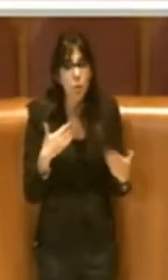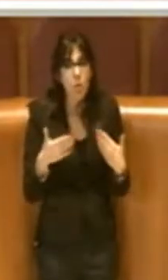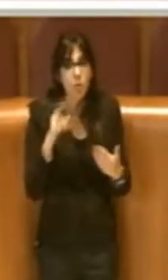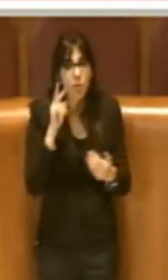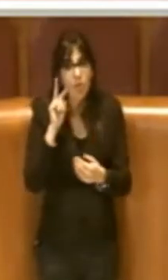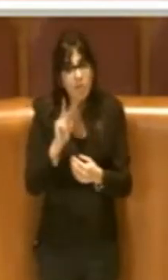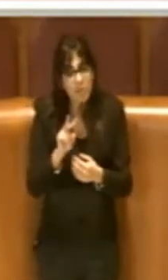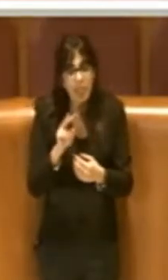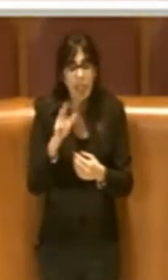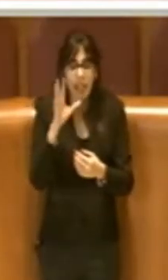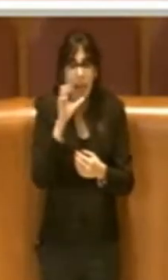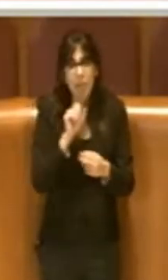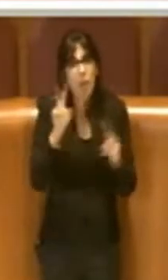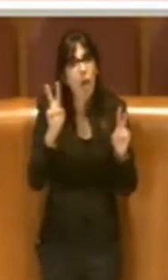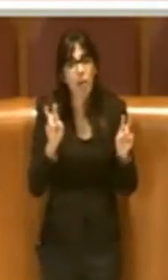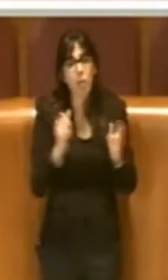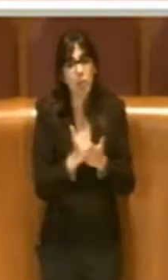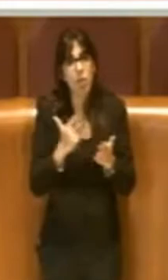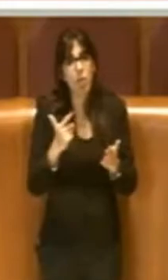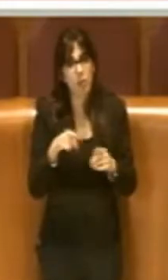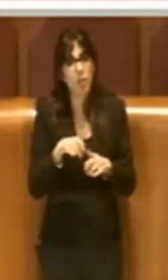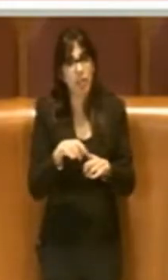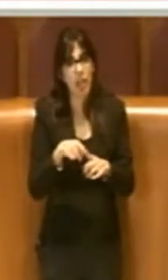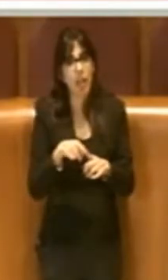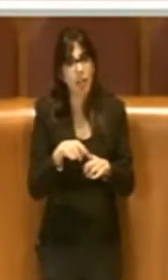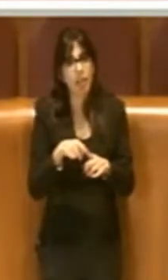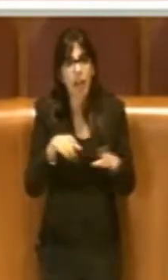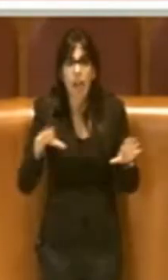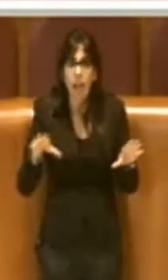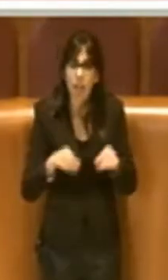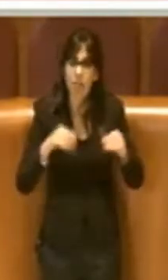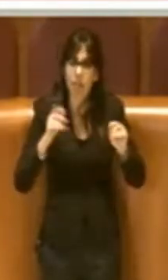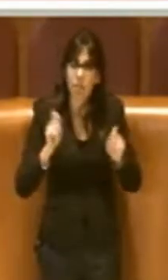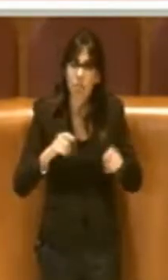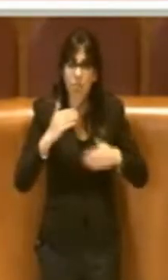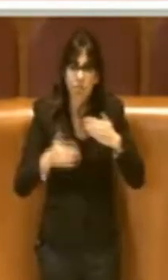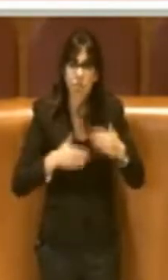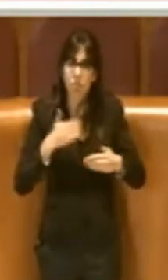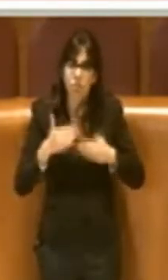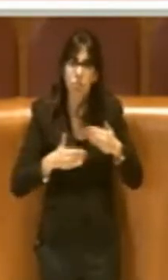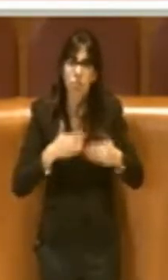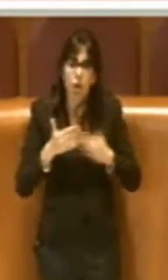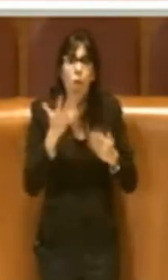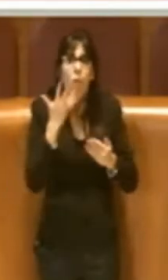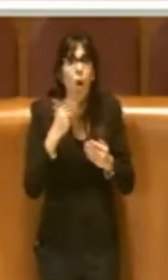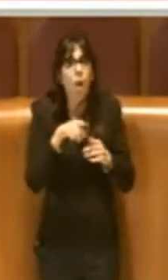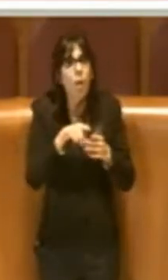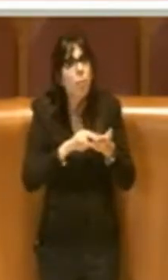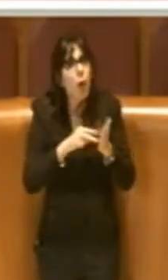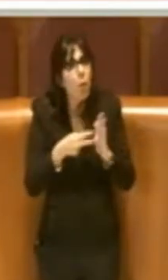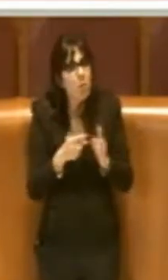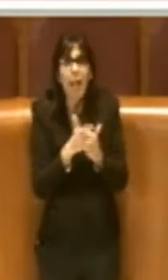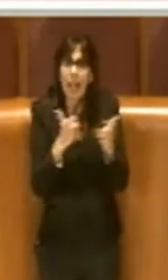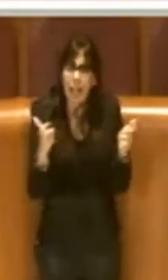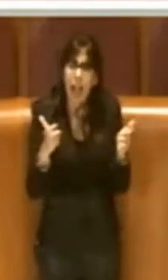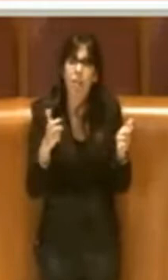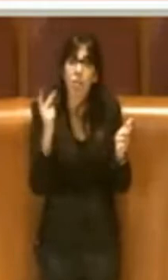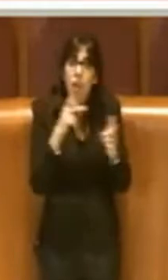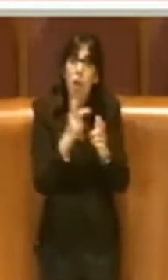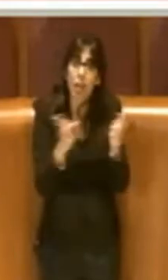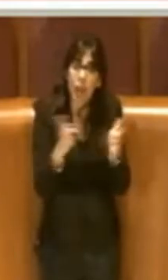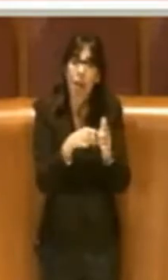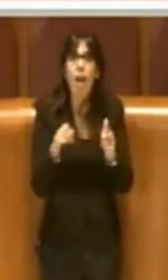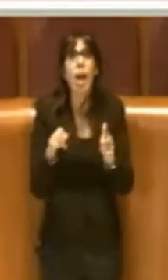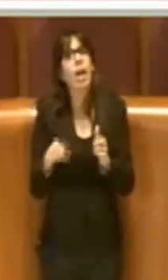di questo tema e ha messo in moto tutto quanto un meccanismo per arrivare a risolvere un problema molto grave che in realtà